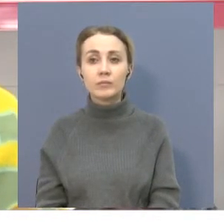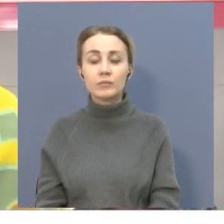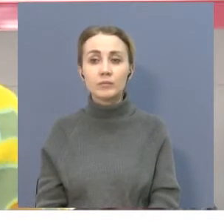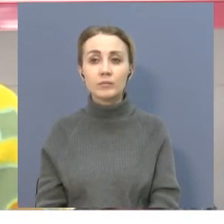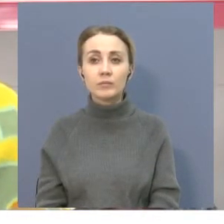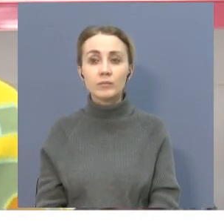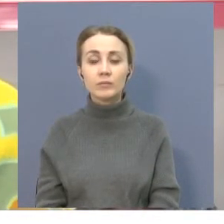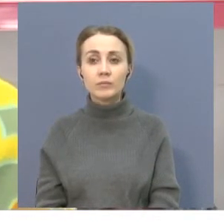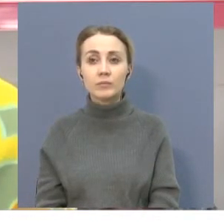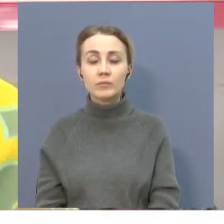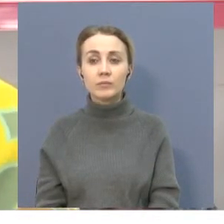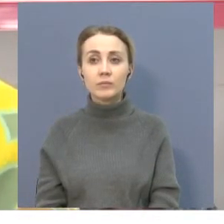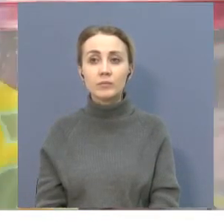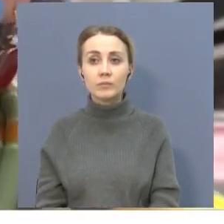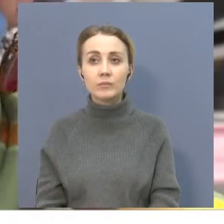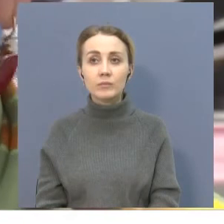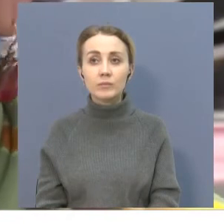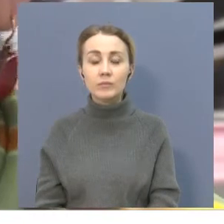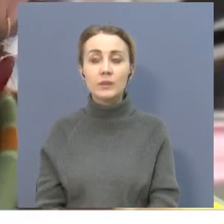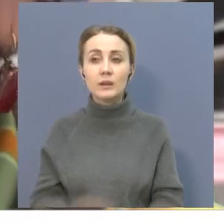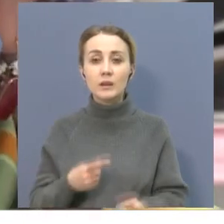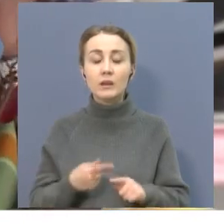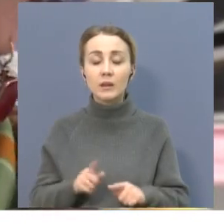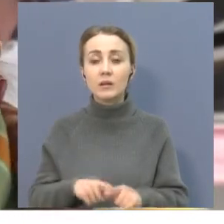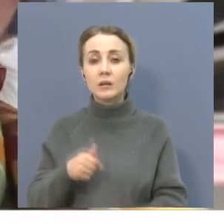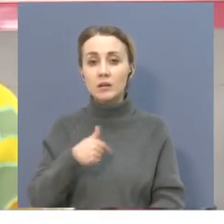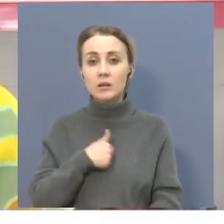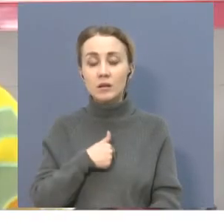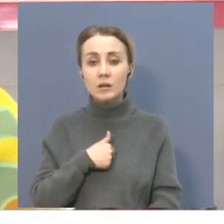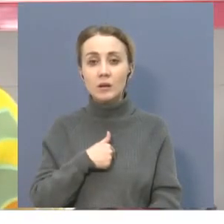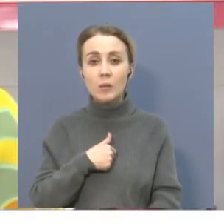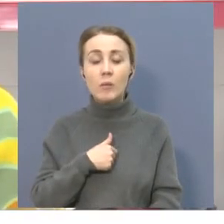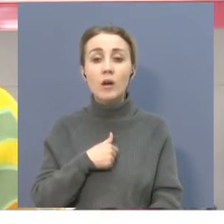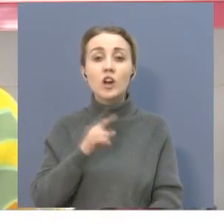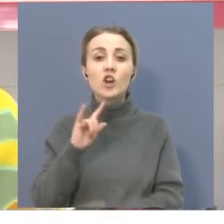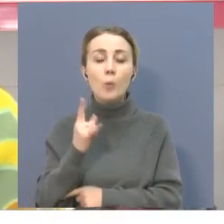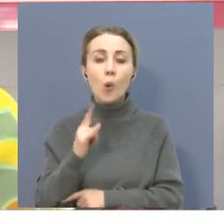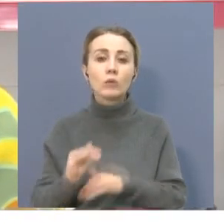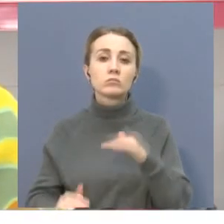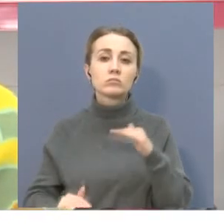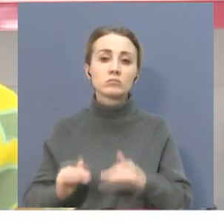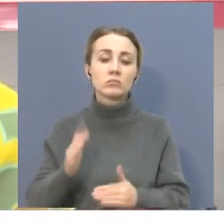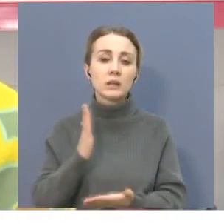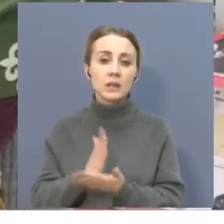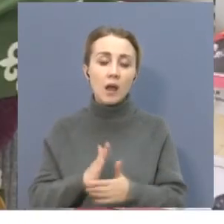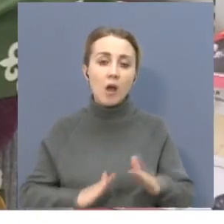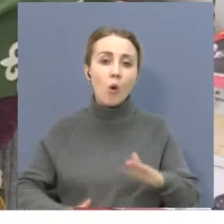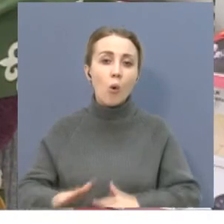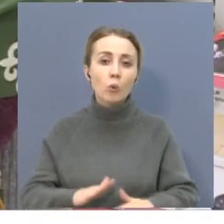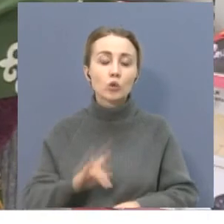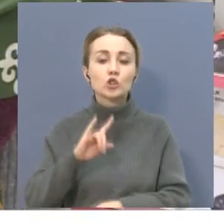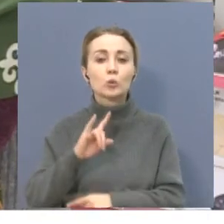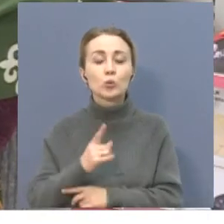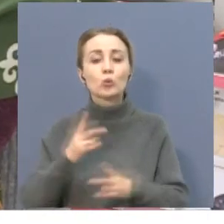операция істелінді. Сол аяғына. Осы үш операцияның үшеуі осы Астанада ана мен баланың орталығында істелінді.